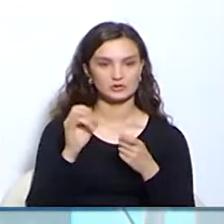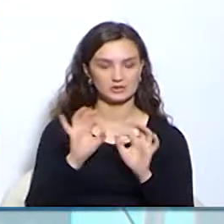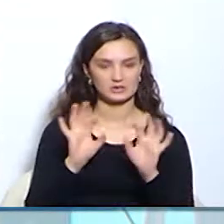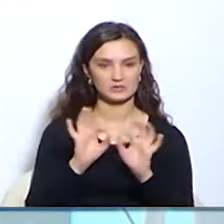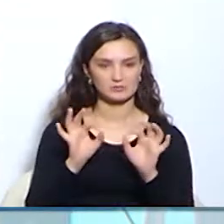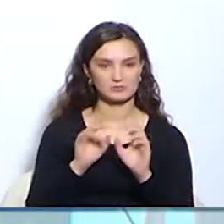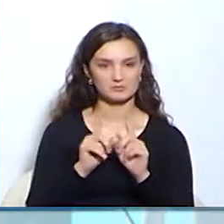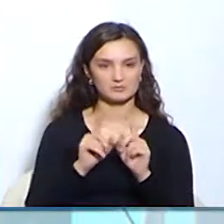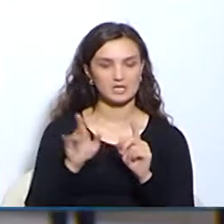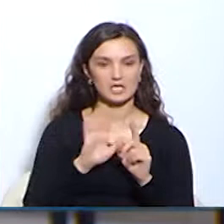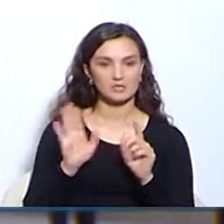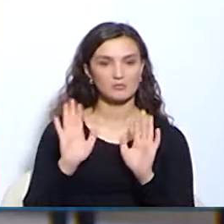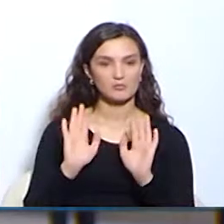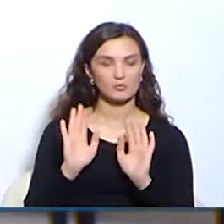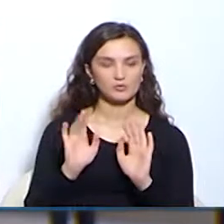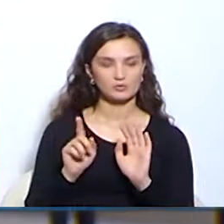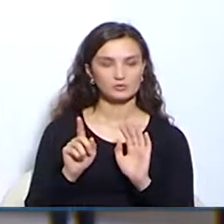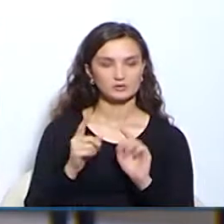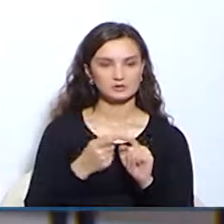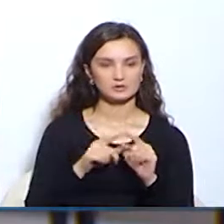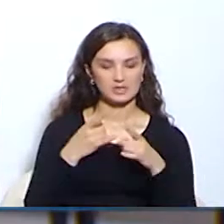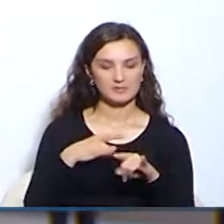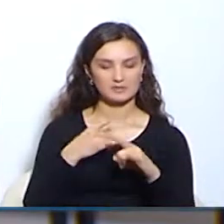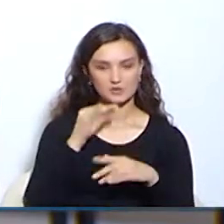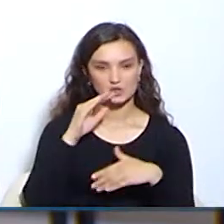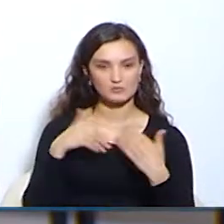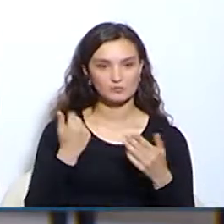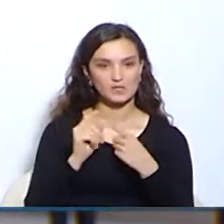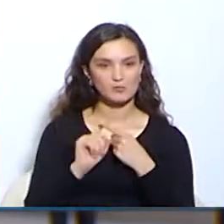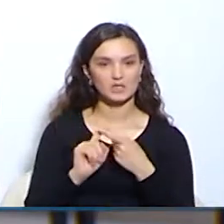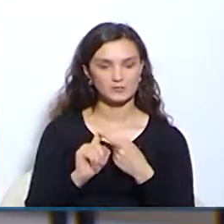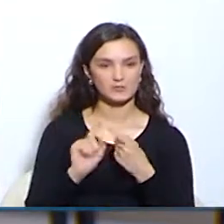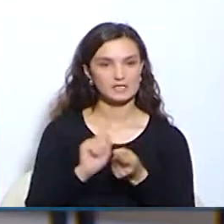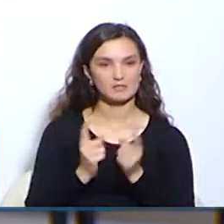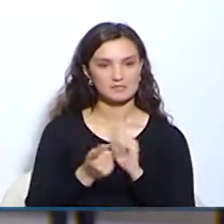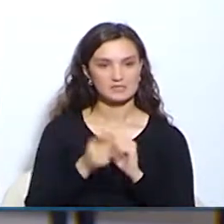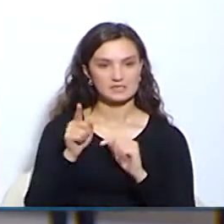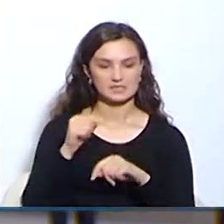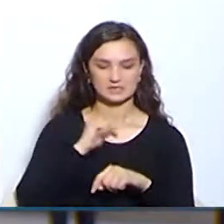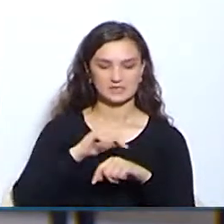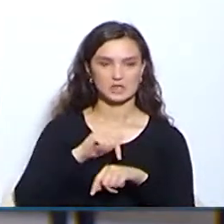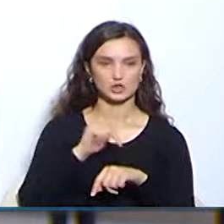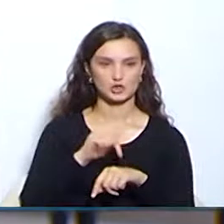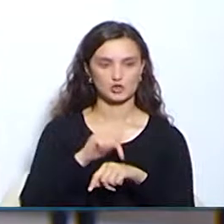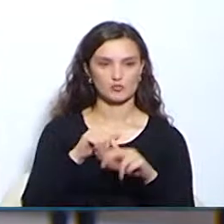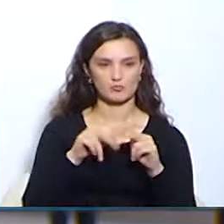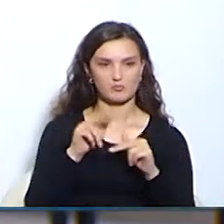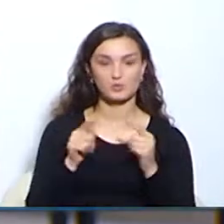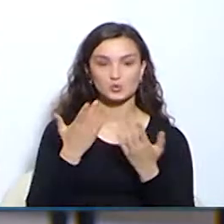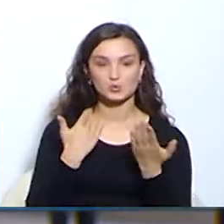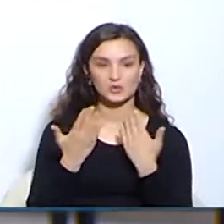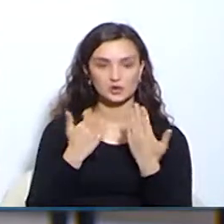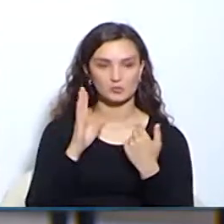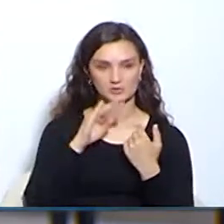გაუსვა ამასაც, რომ არა მხოლოდ ასე თქვა დაბადების შემდგომი დამოკიდებულება, არამედ ის განწყობა, ის